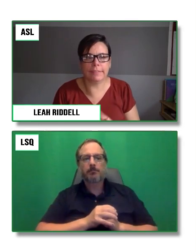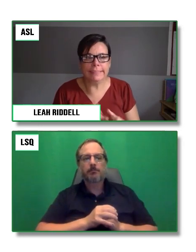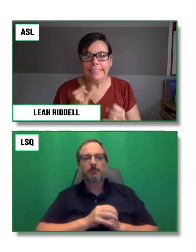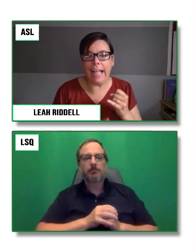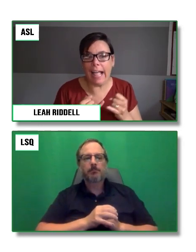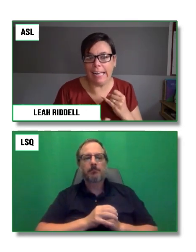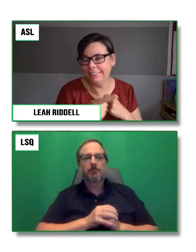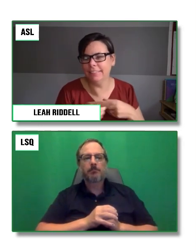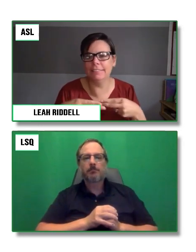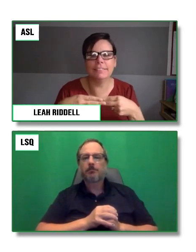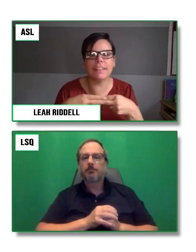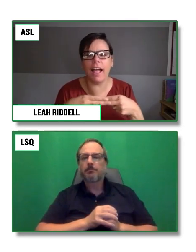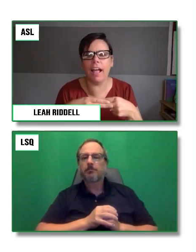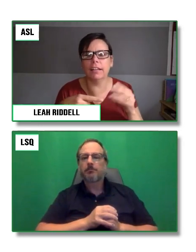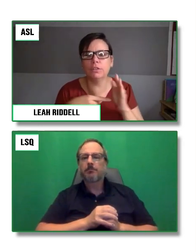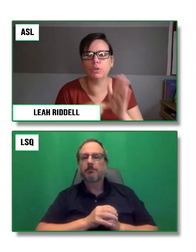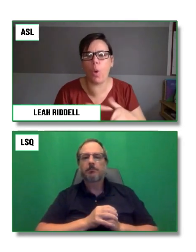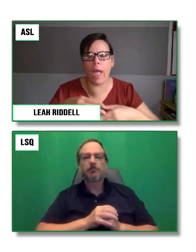tous.